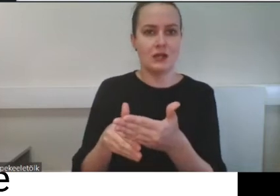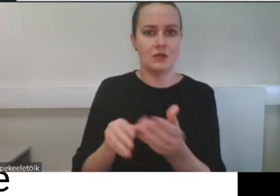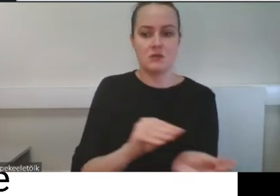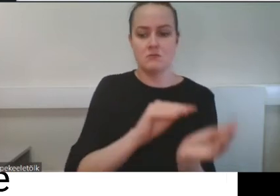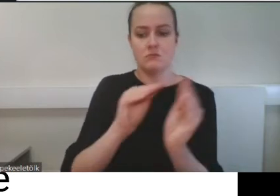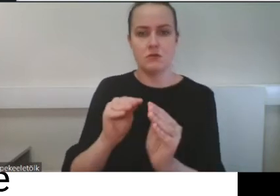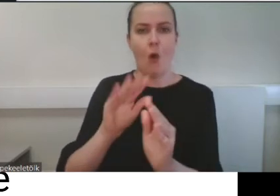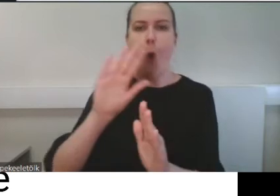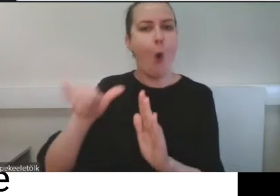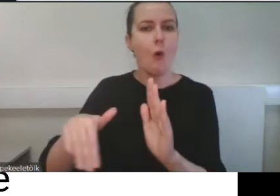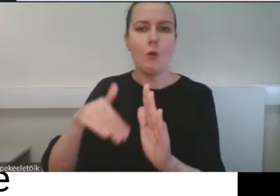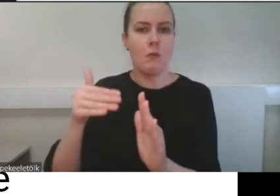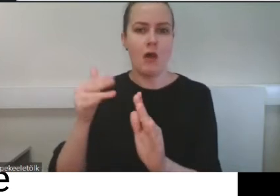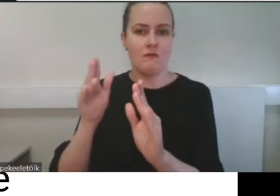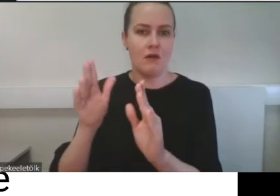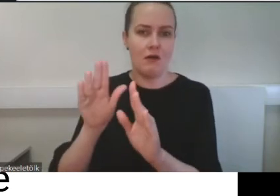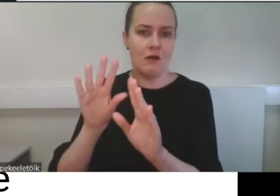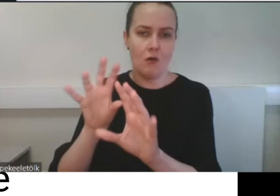ökonoomsem rahalises mõttes.